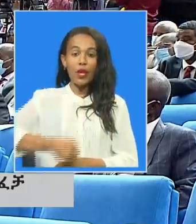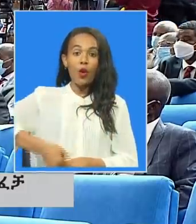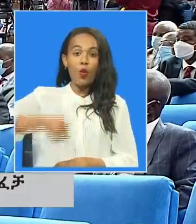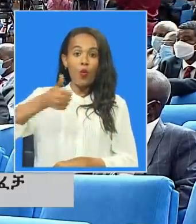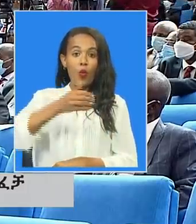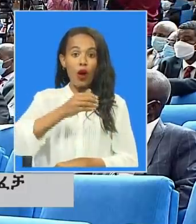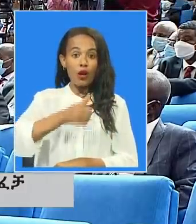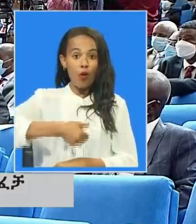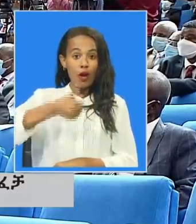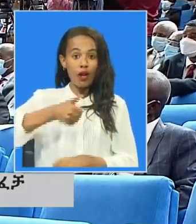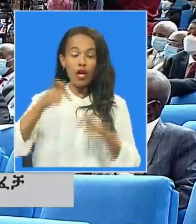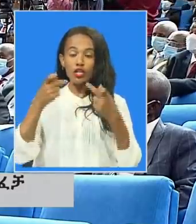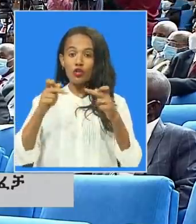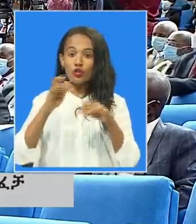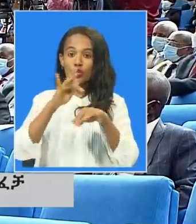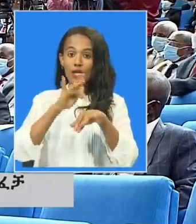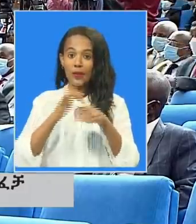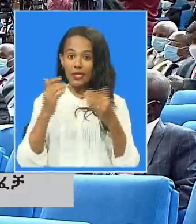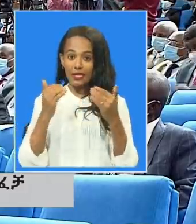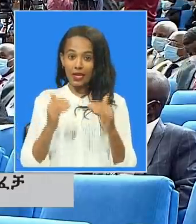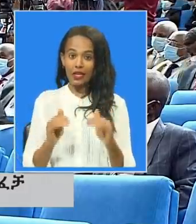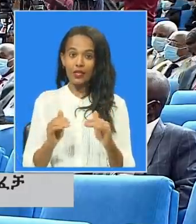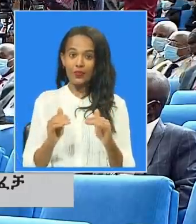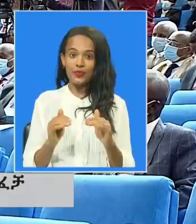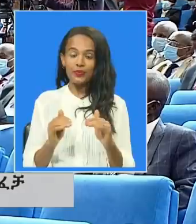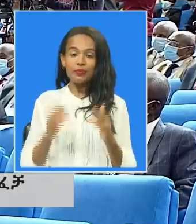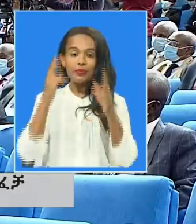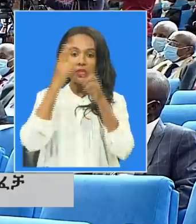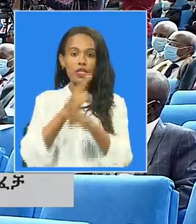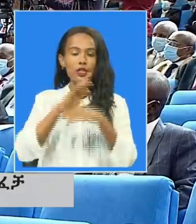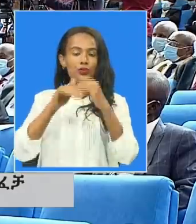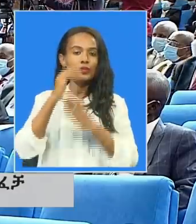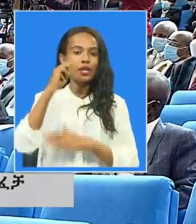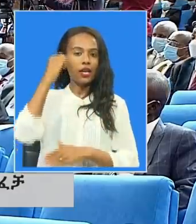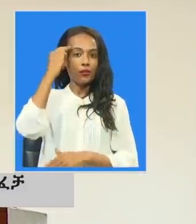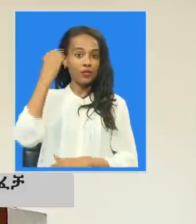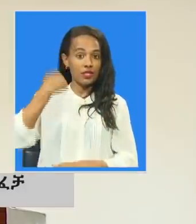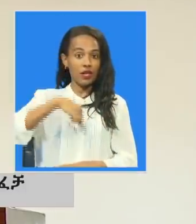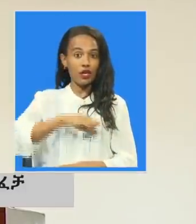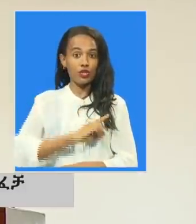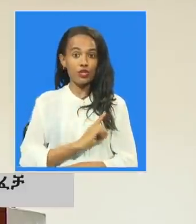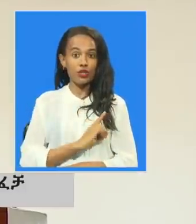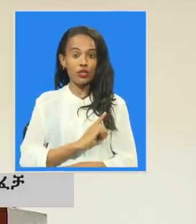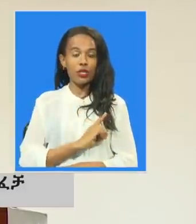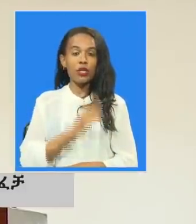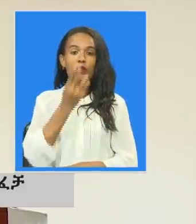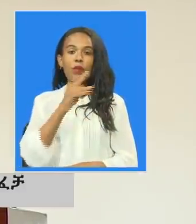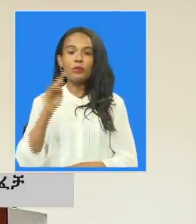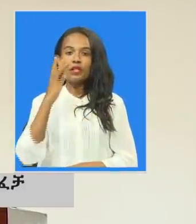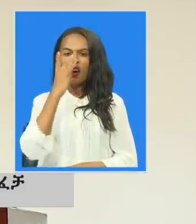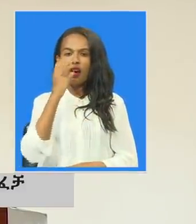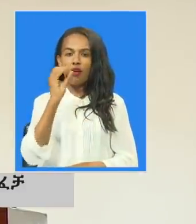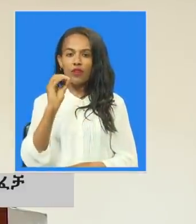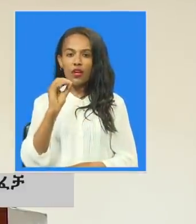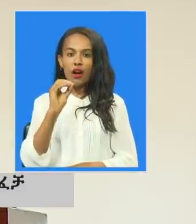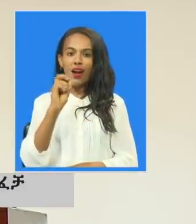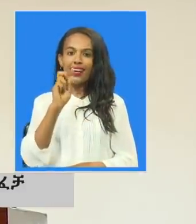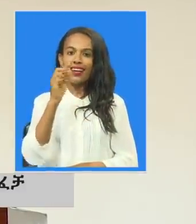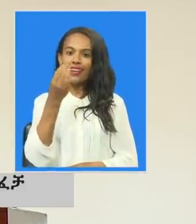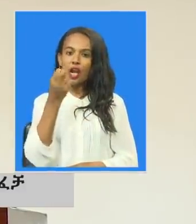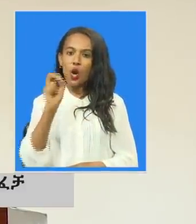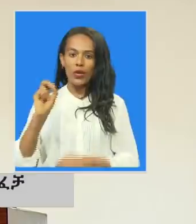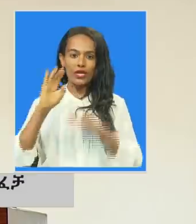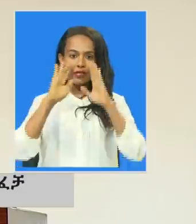ዋናውና ሎቹን ድሎች ለመጥቀስ ያክል ክቡር ጠቅላይ ሚኒስትራችን በምስራቅ አፍሪካ ቀጠናዊ